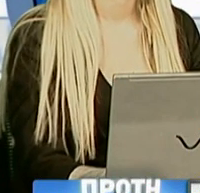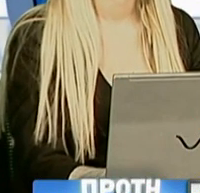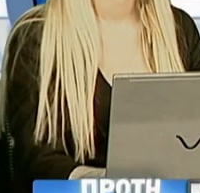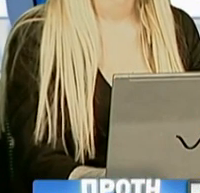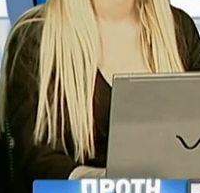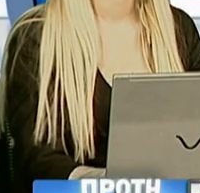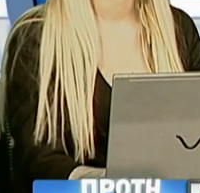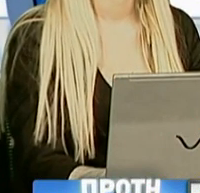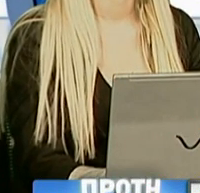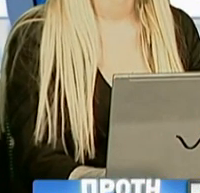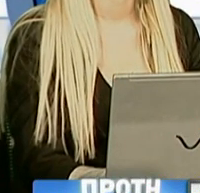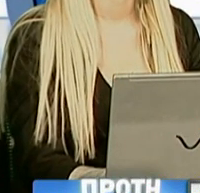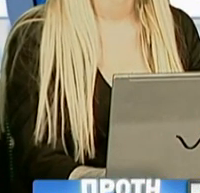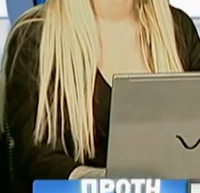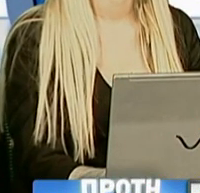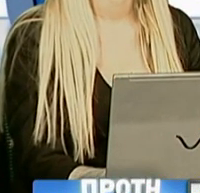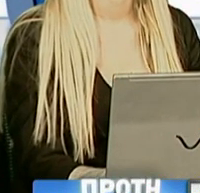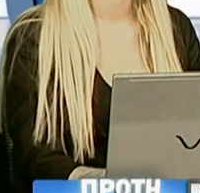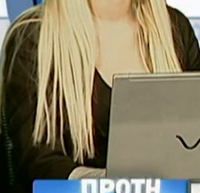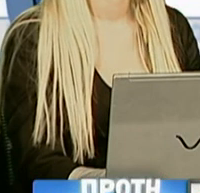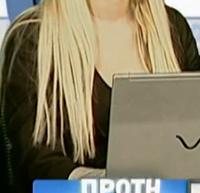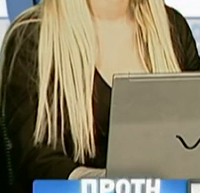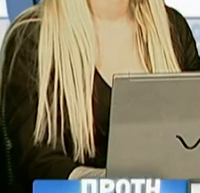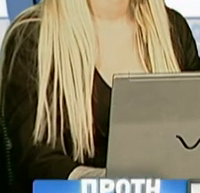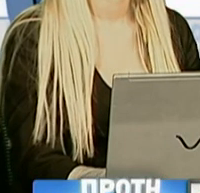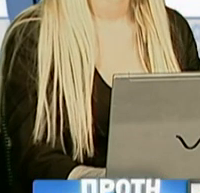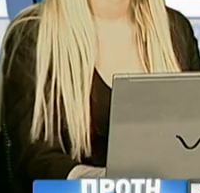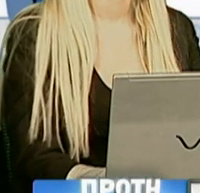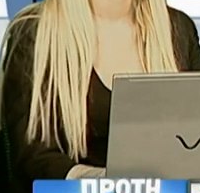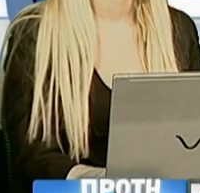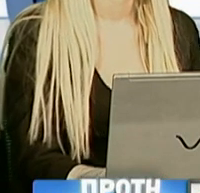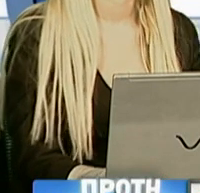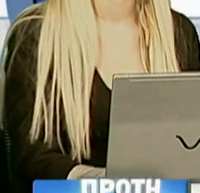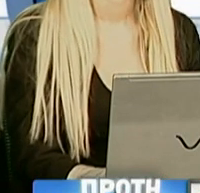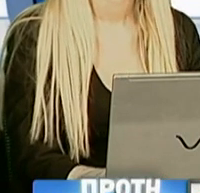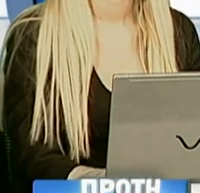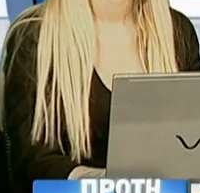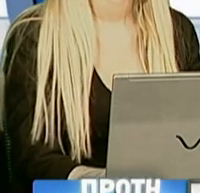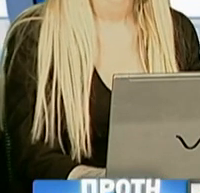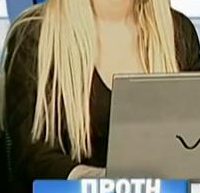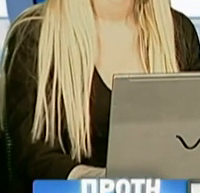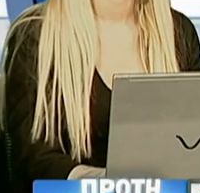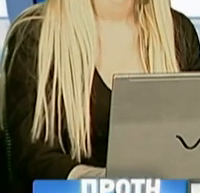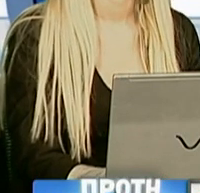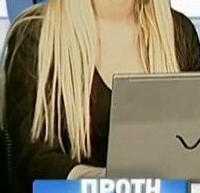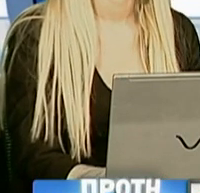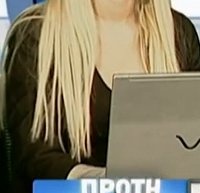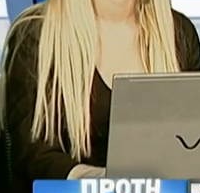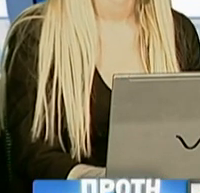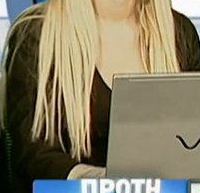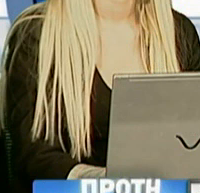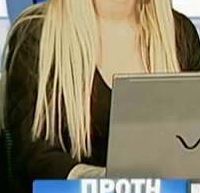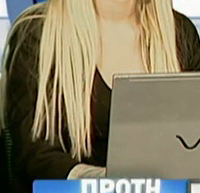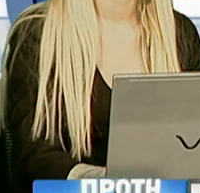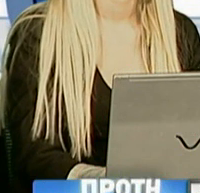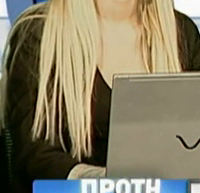στο απόσπασμα αυτό ο πρόεδρος του ΠΑΣΟΚ Ευάγγελος Βενιζέλος και να περάσουμε στον Υπουργό Οικονομικών Γιάννη Στουρνάρα, ο οποίος